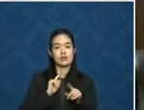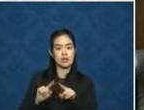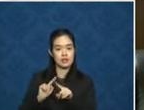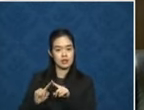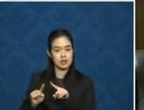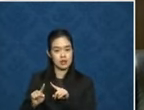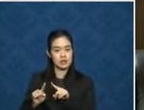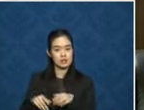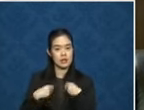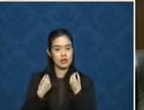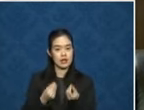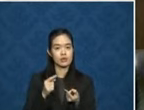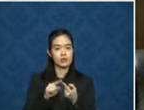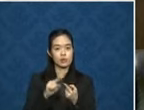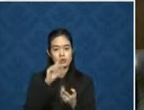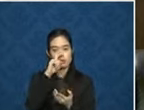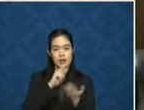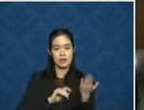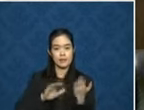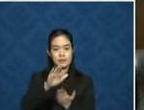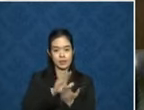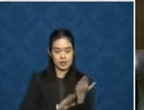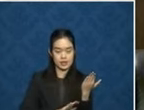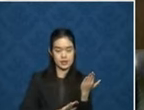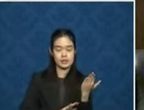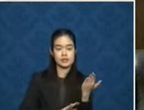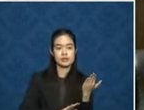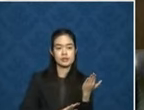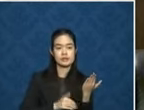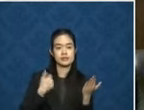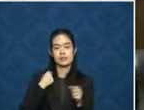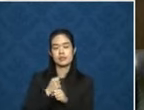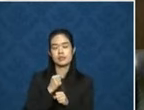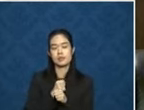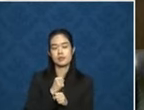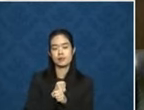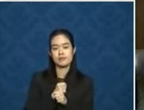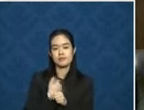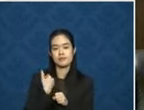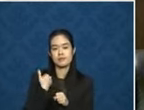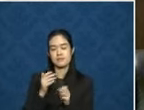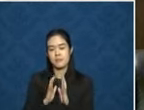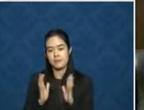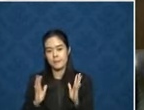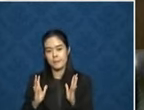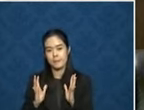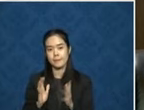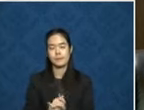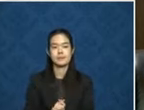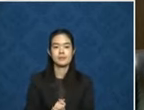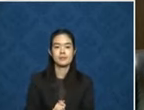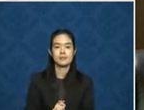าสให้กับประเทศไทยเรานั้นมีมากมายมหาศาลขึ้นอยู่กับว่าพว